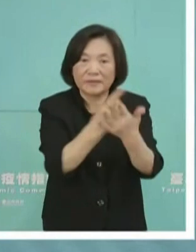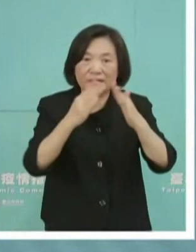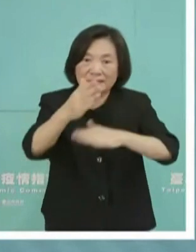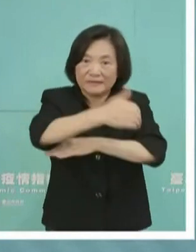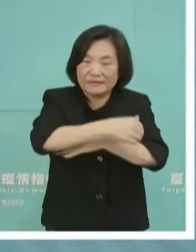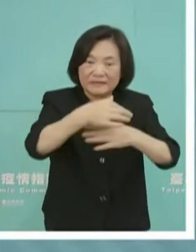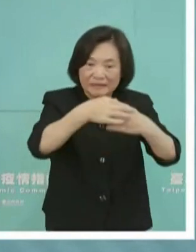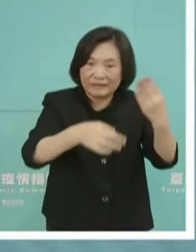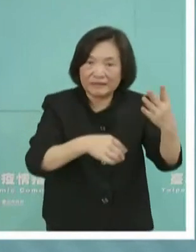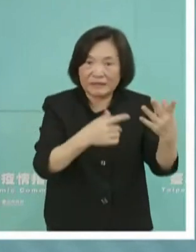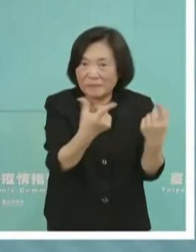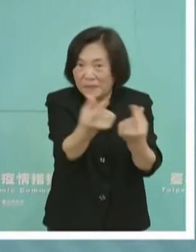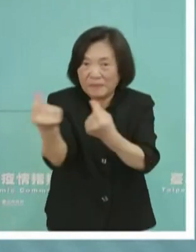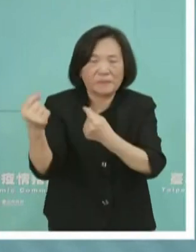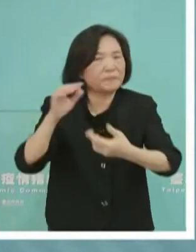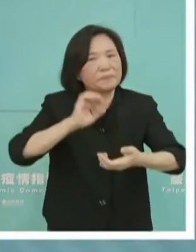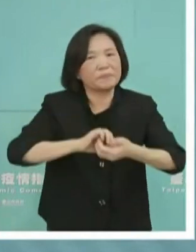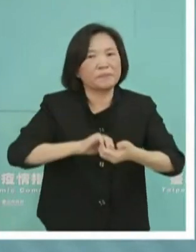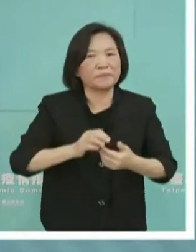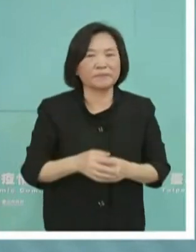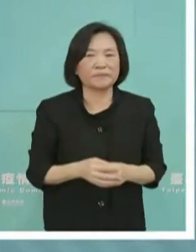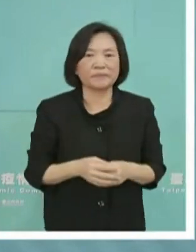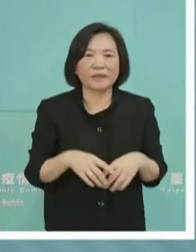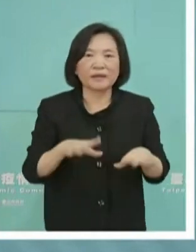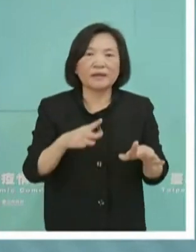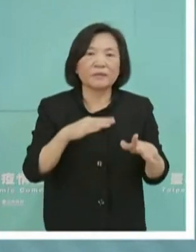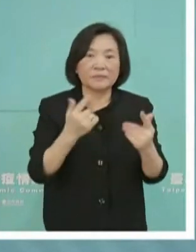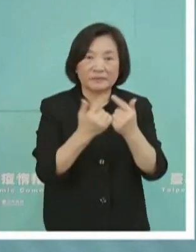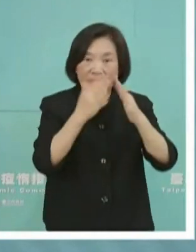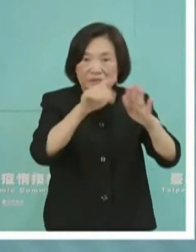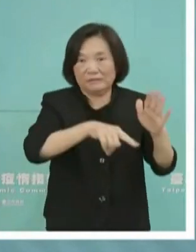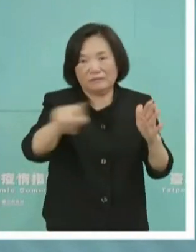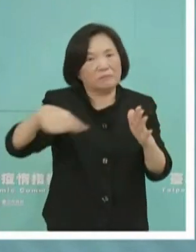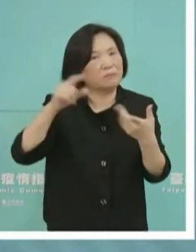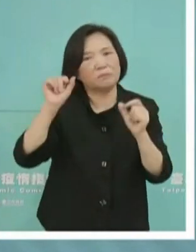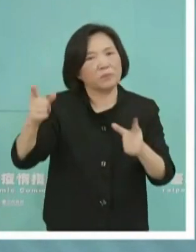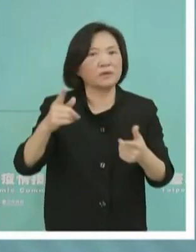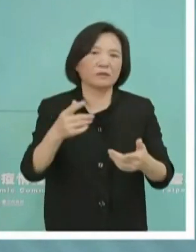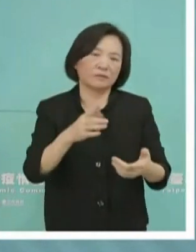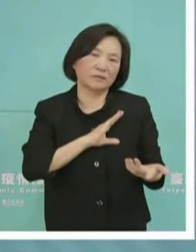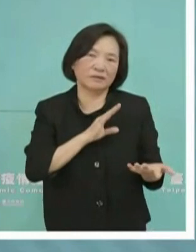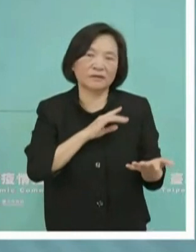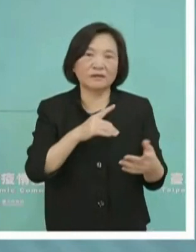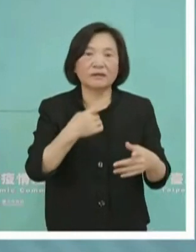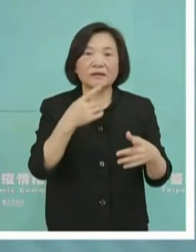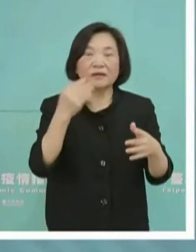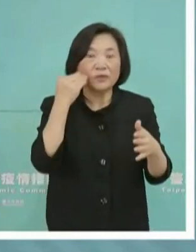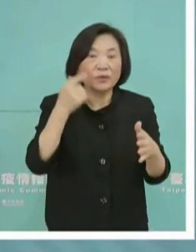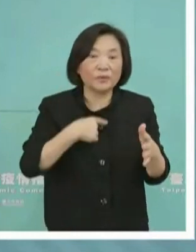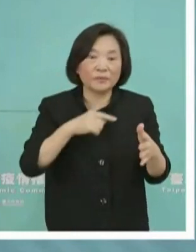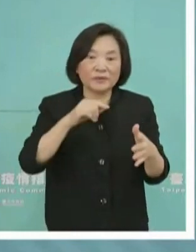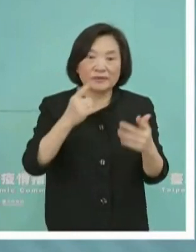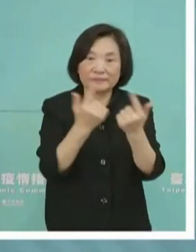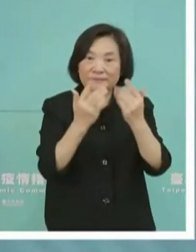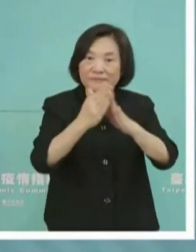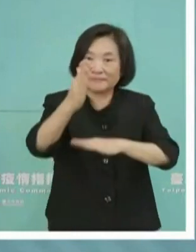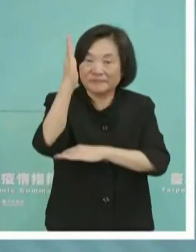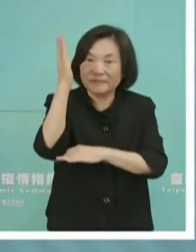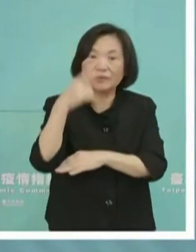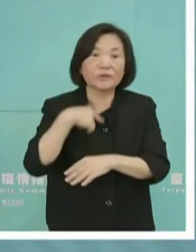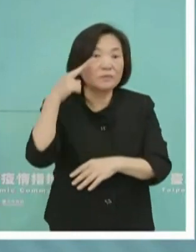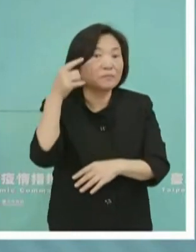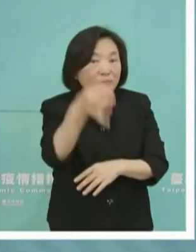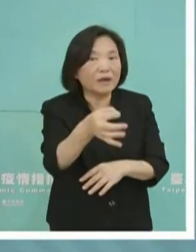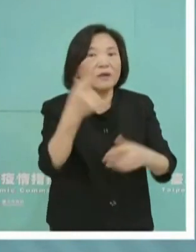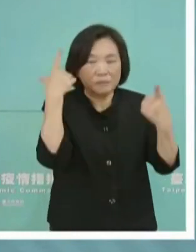苗的政策不完全是相同，每个县市，所以每个县市要买疫苗，这个本来就有一个明文规定，所以我们